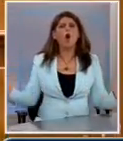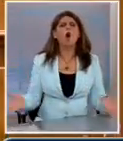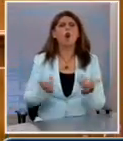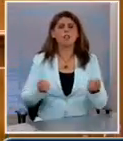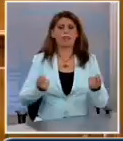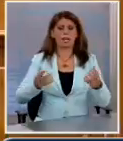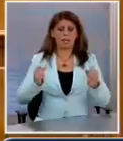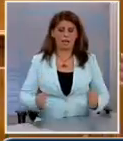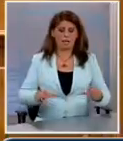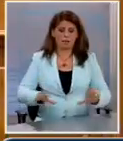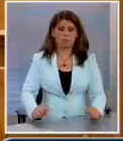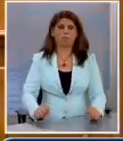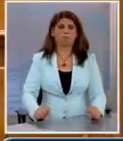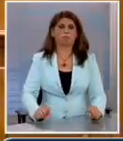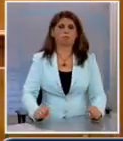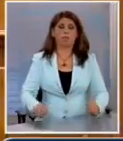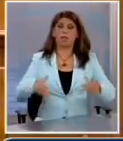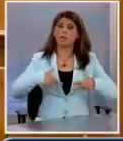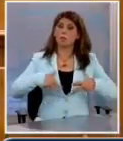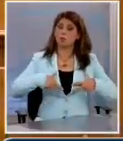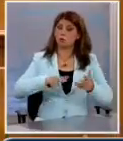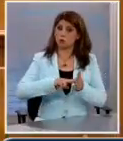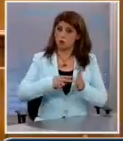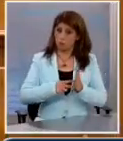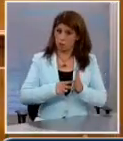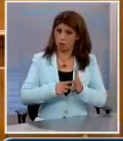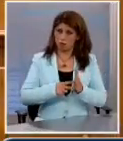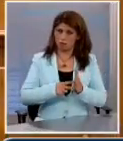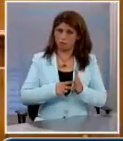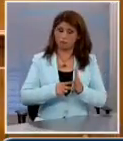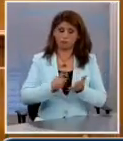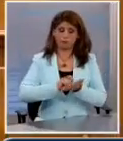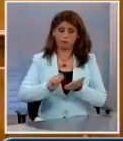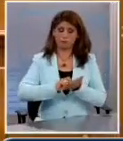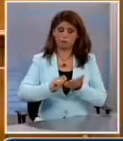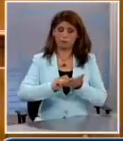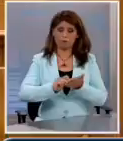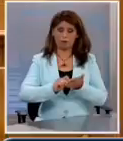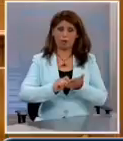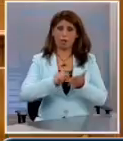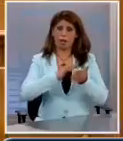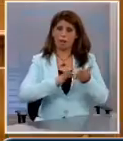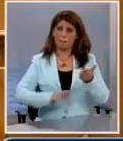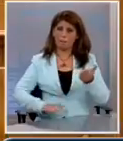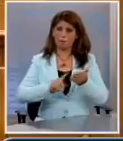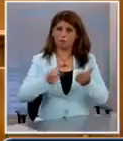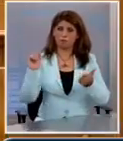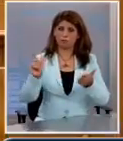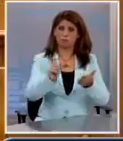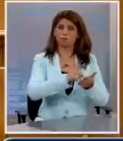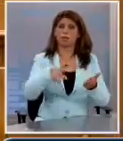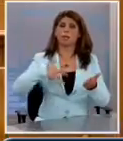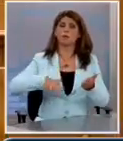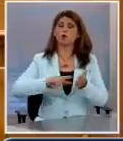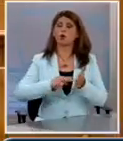αυτό. Και ο Υπουργός Βέβαια Οικονομικών, στην επιστολή που έστειλε στους συναδέλφους του Υπουργού